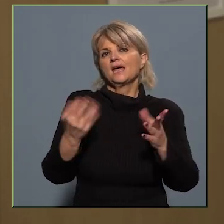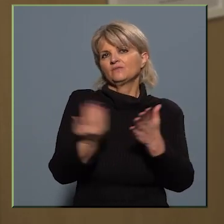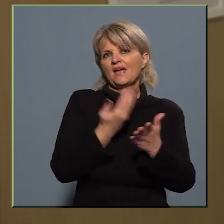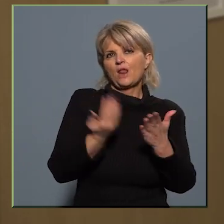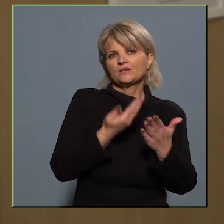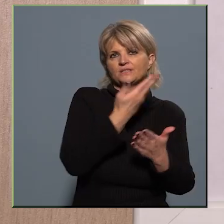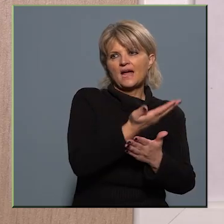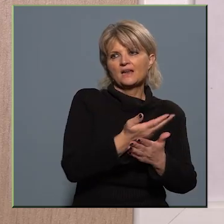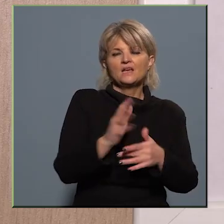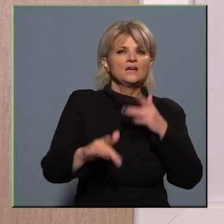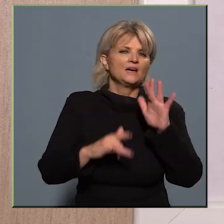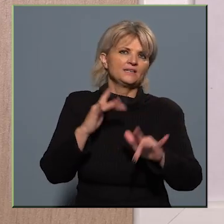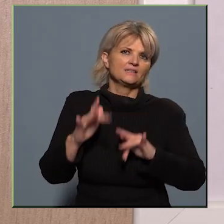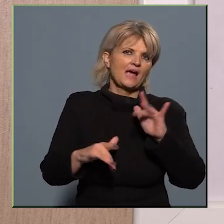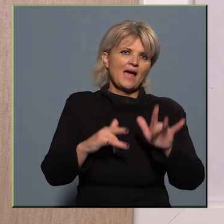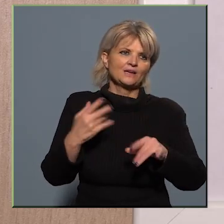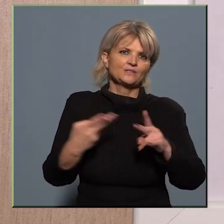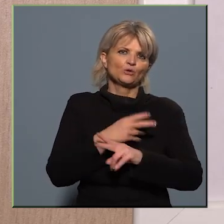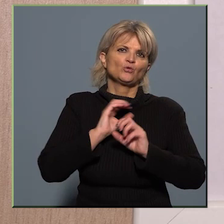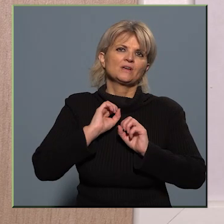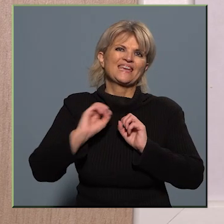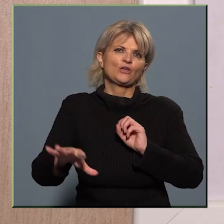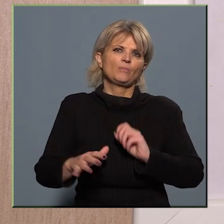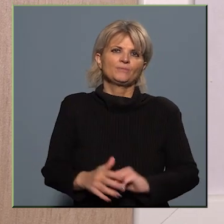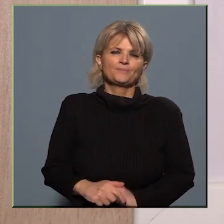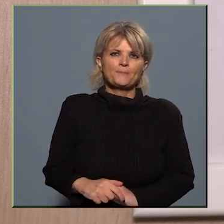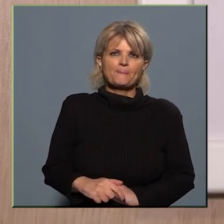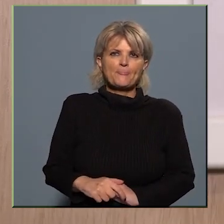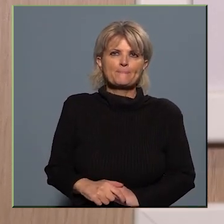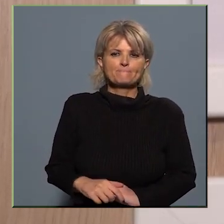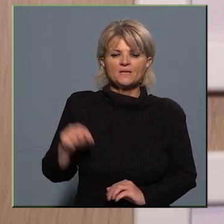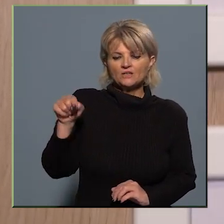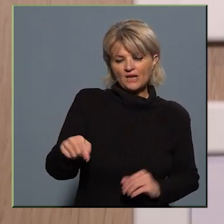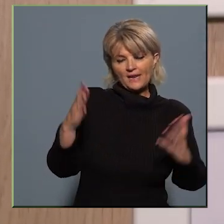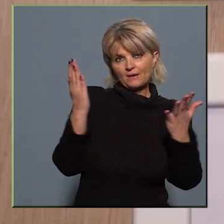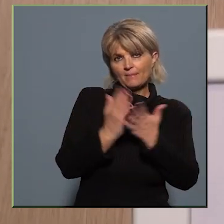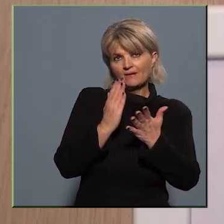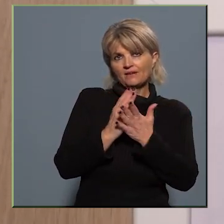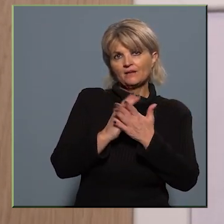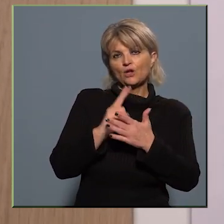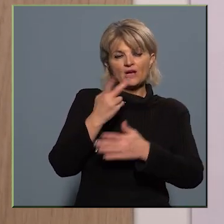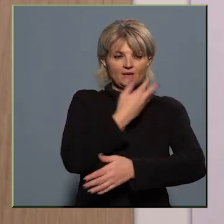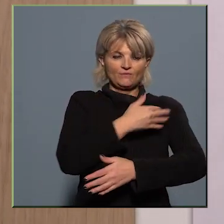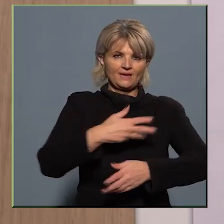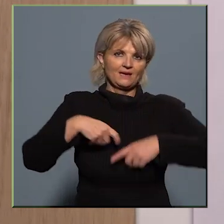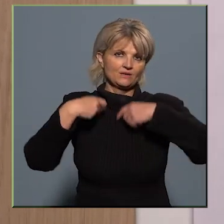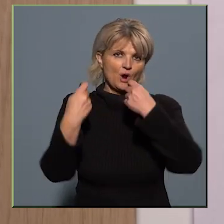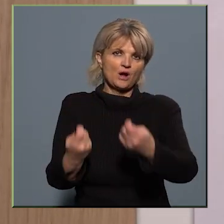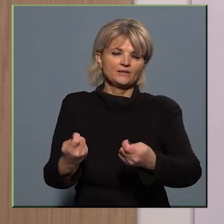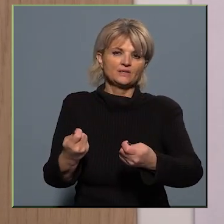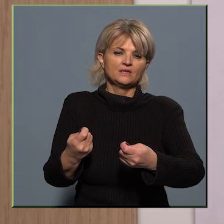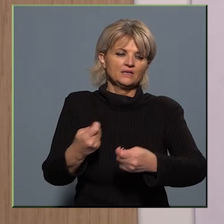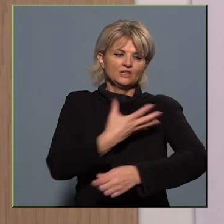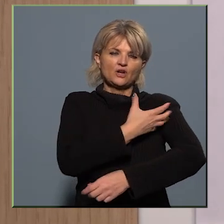és a legritkább esetben kerül csak kidobásra. És ennek megfelelően tulajdonképpen aki vérét adja, és akinek a